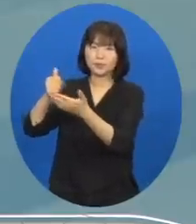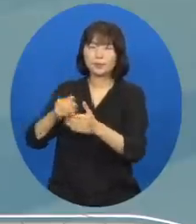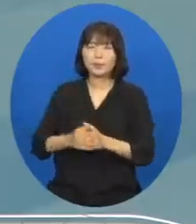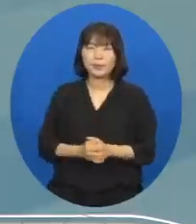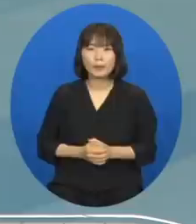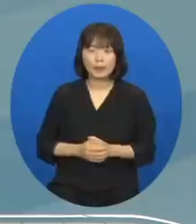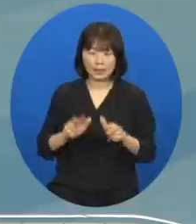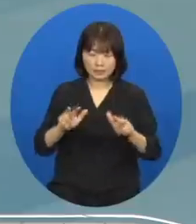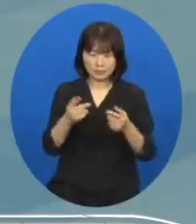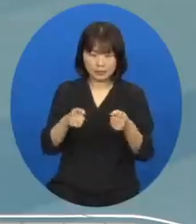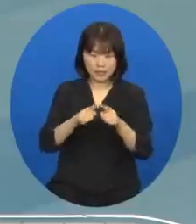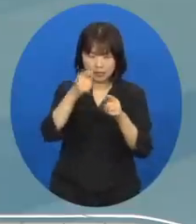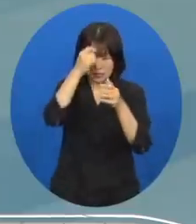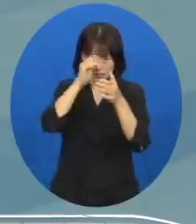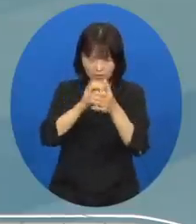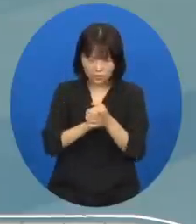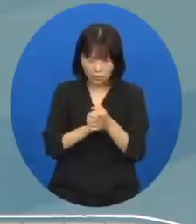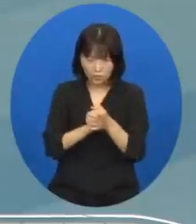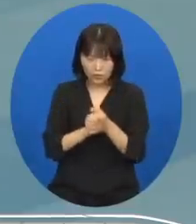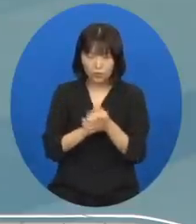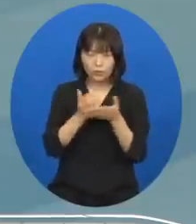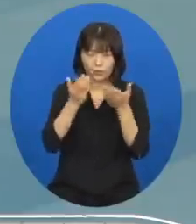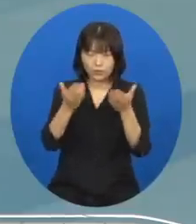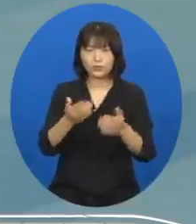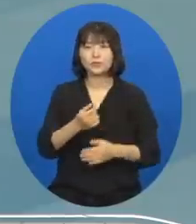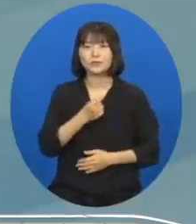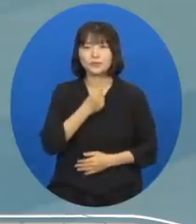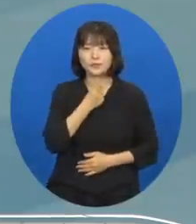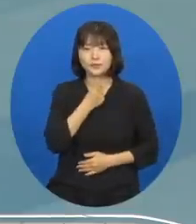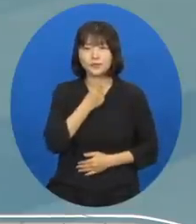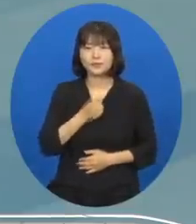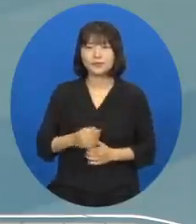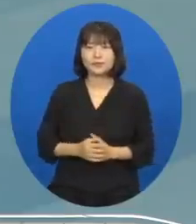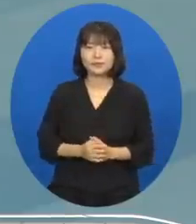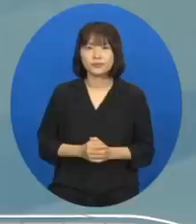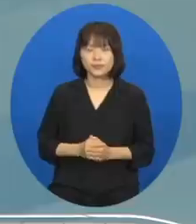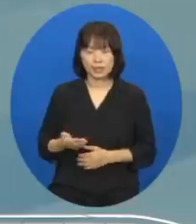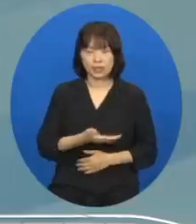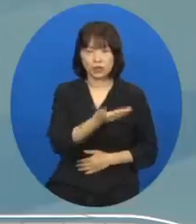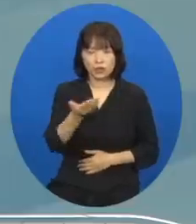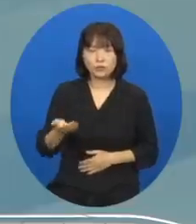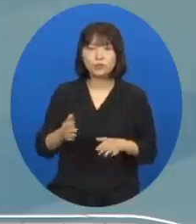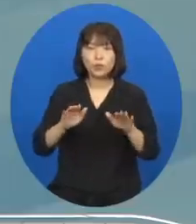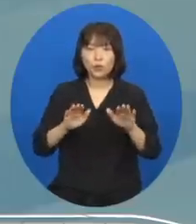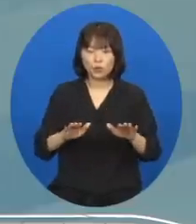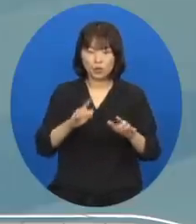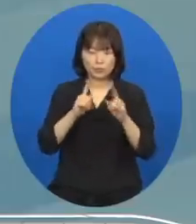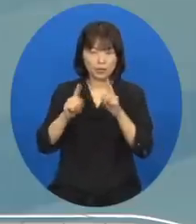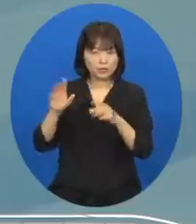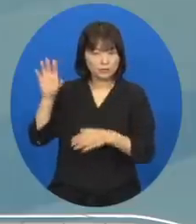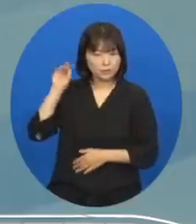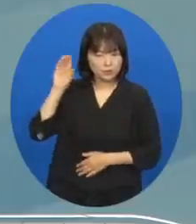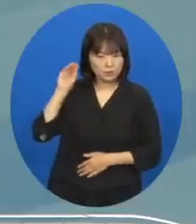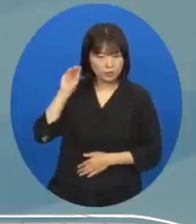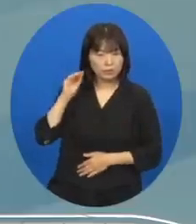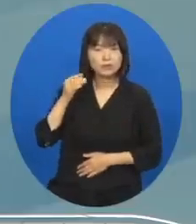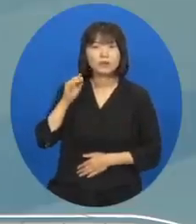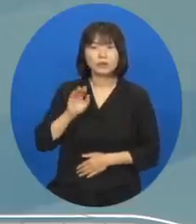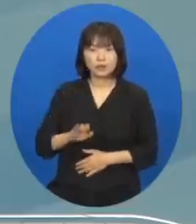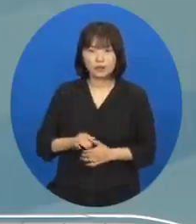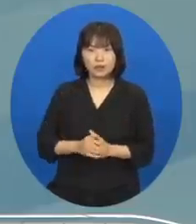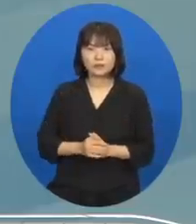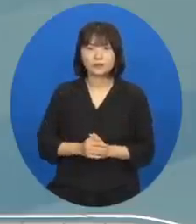이 시간에 우리 같이 기도하는 시간을 좀 가지려고 합니다. 여러분, 오늘 말씀을 들으셨는데